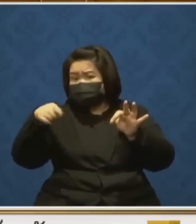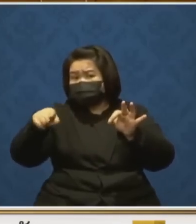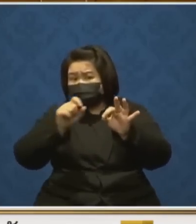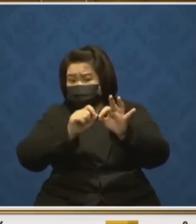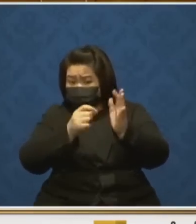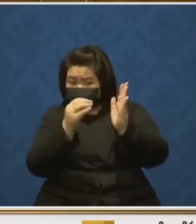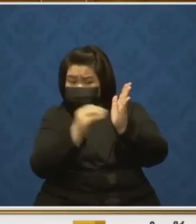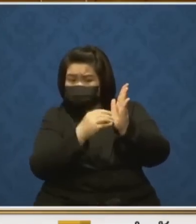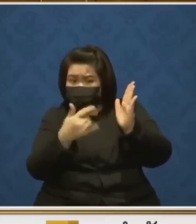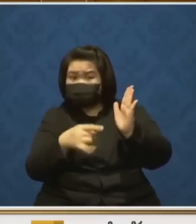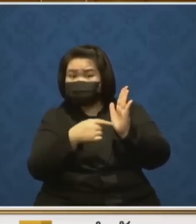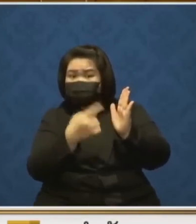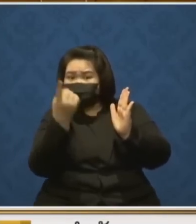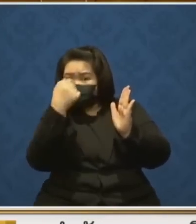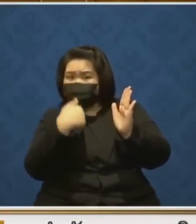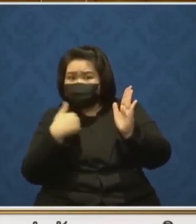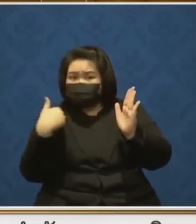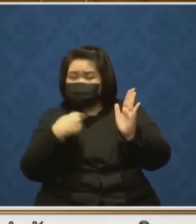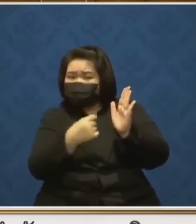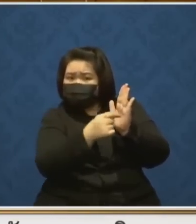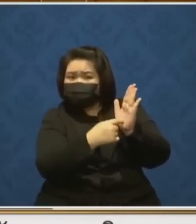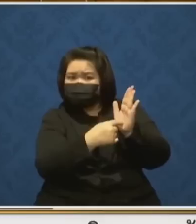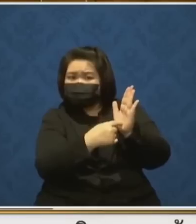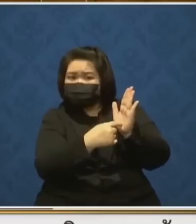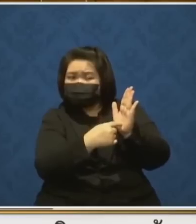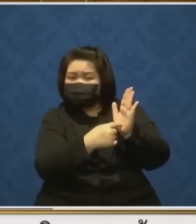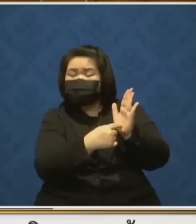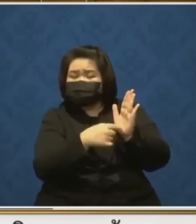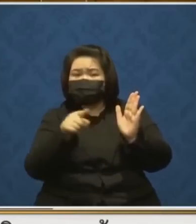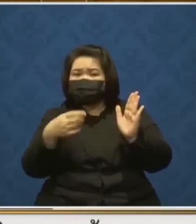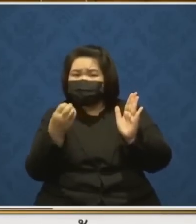เขียนไ้ในยัติเกลหาผมวายังไงท่านบอกว่า